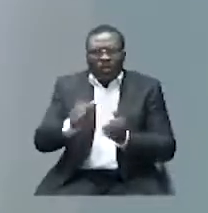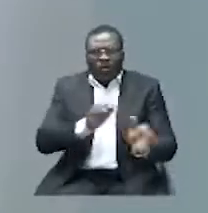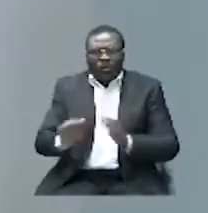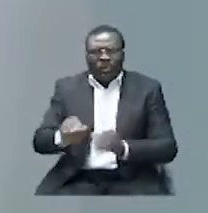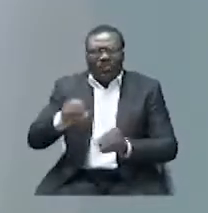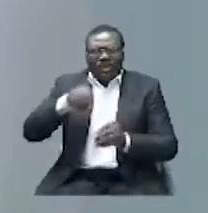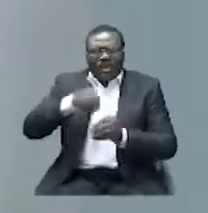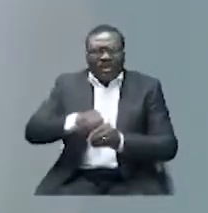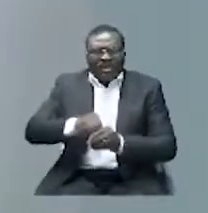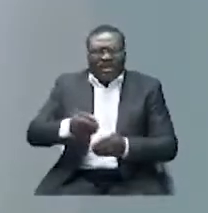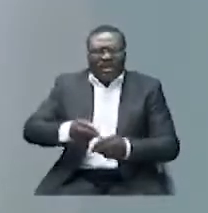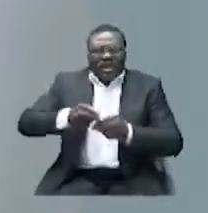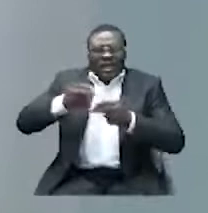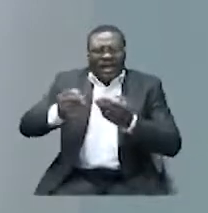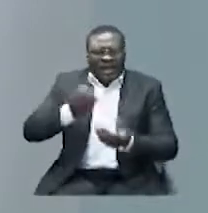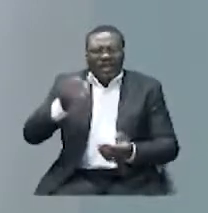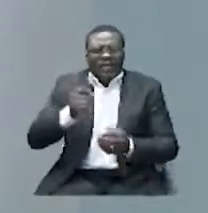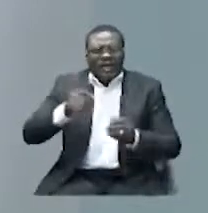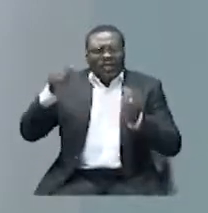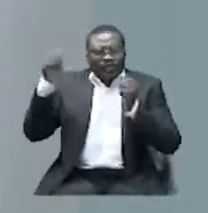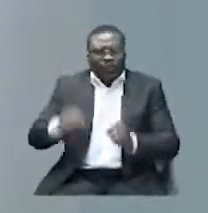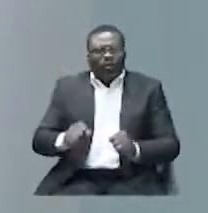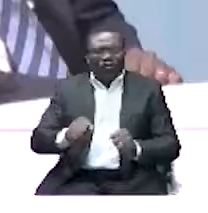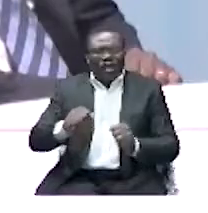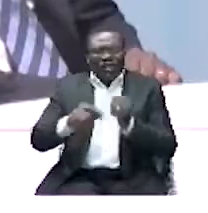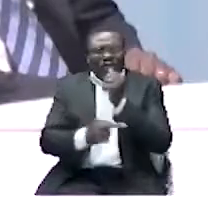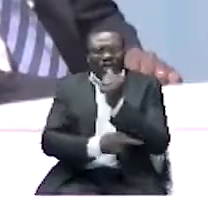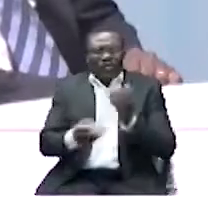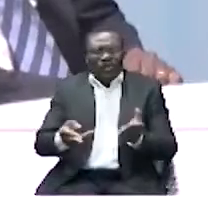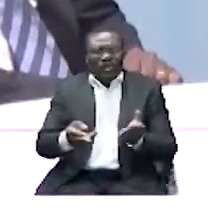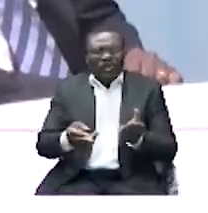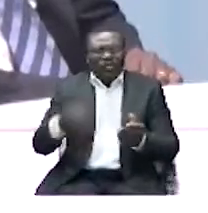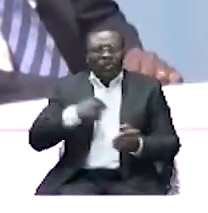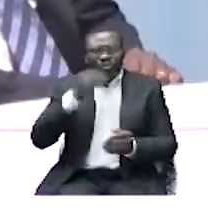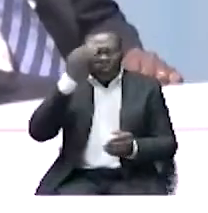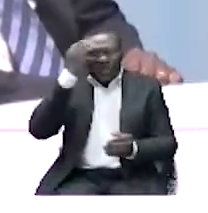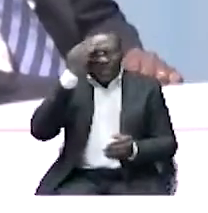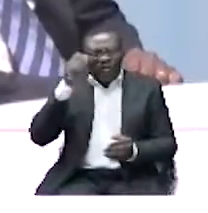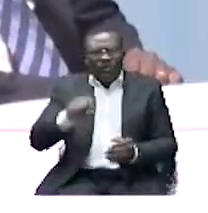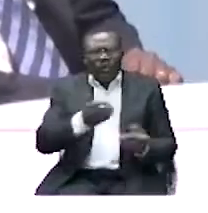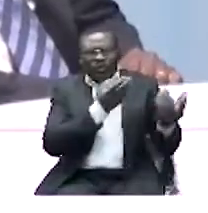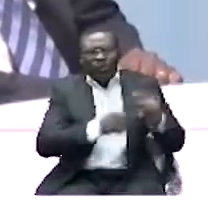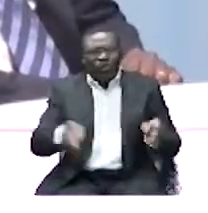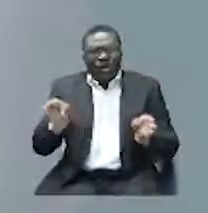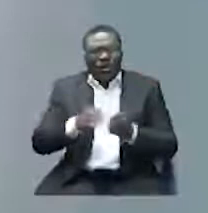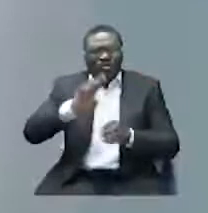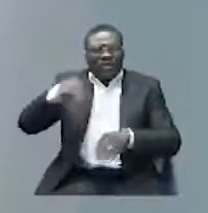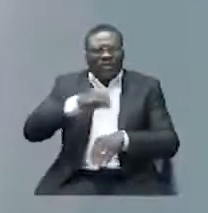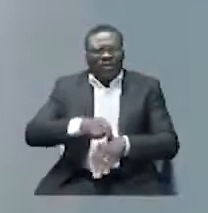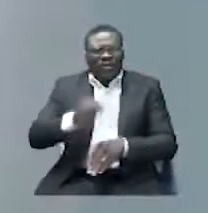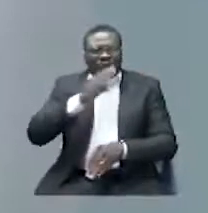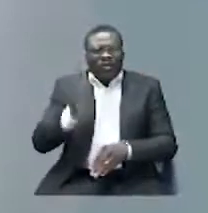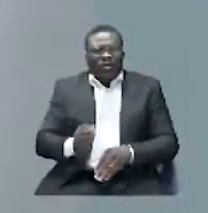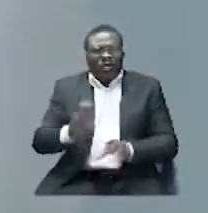pour alléger le pouvoir du président de la République et quelque part le pouvoir de l'exécutif. Mais nous savons que depuis la conférence nationale, le Bénin